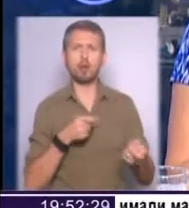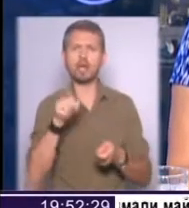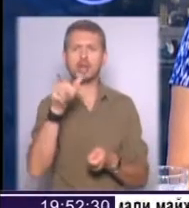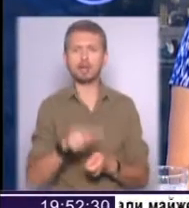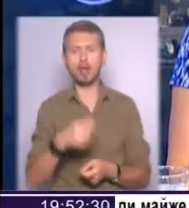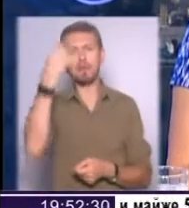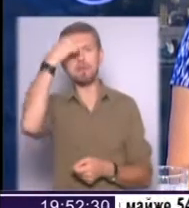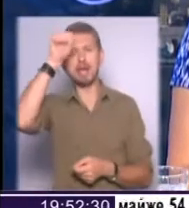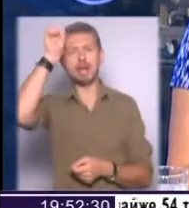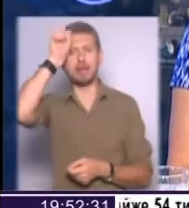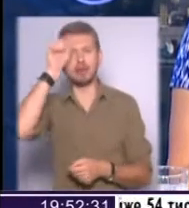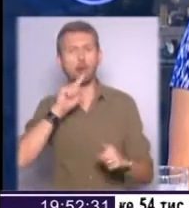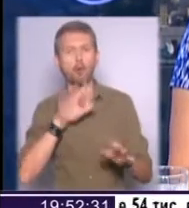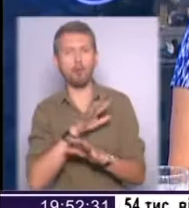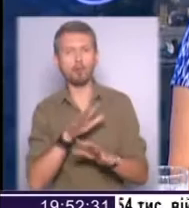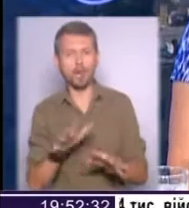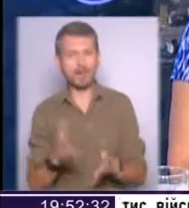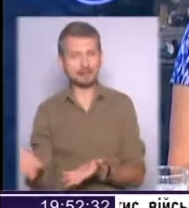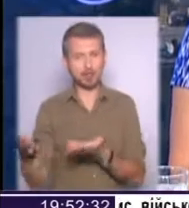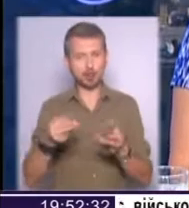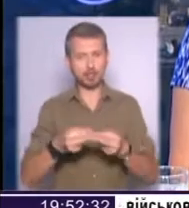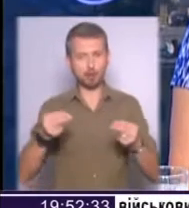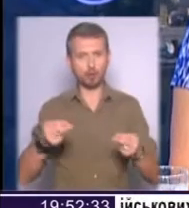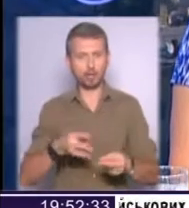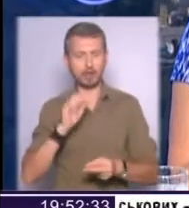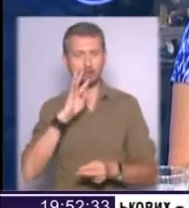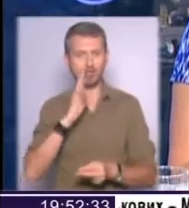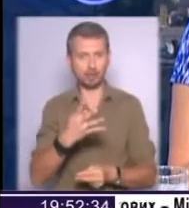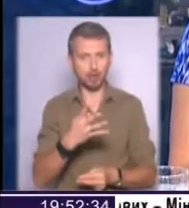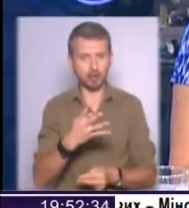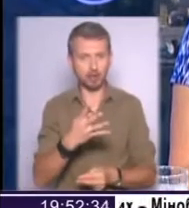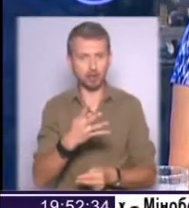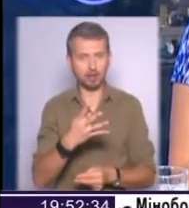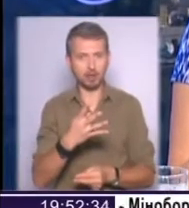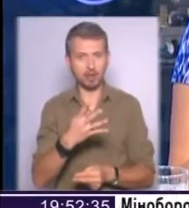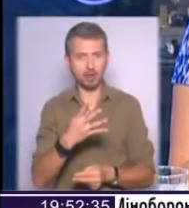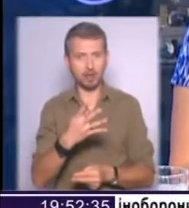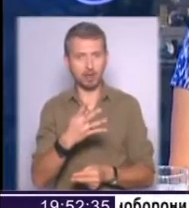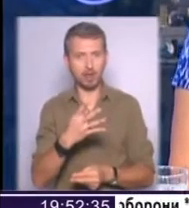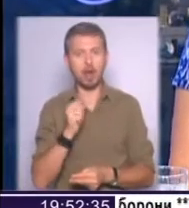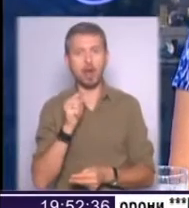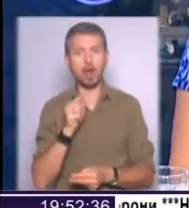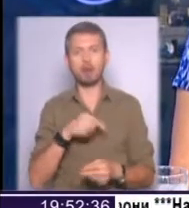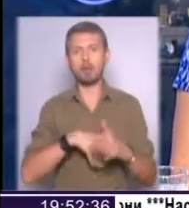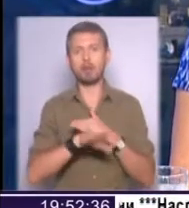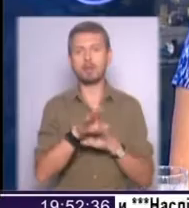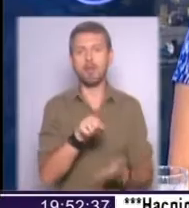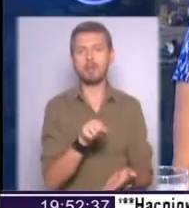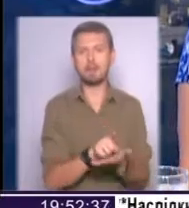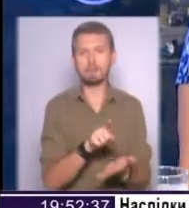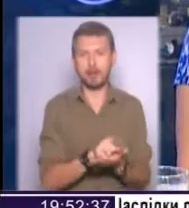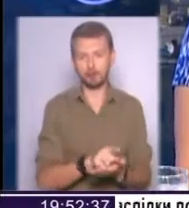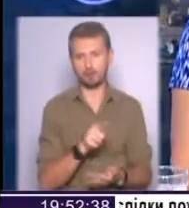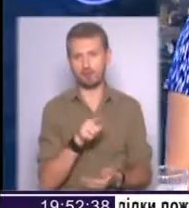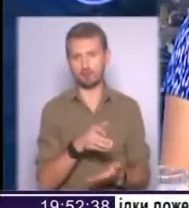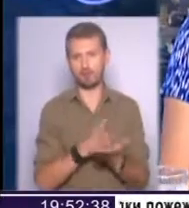Берлінської опери, наприклад, запрошений на контракт на 4 роки, йде на пенсію з цієї посади. Вони